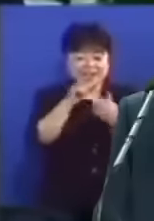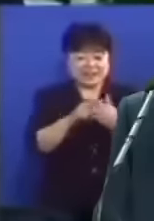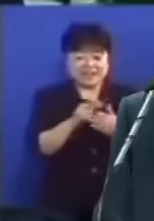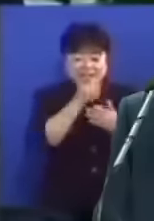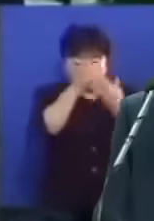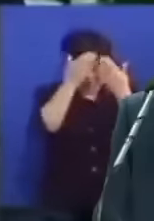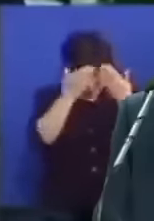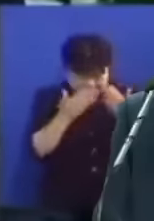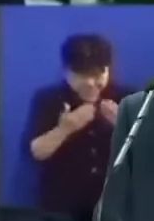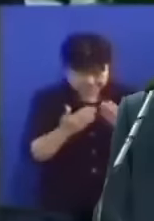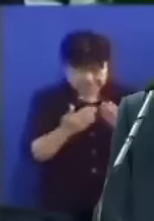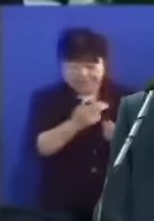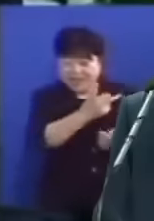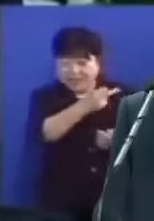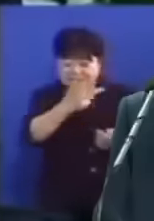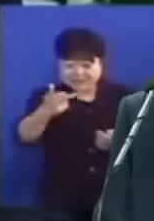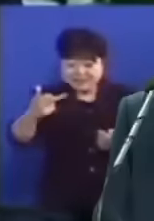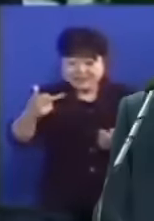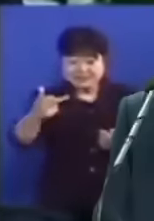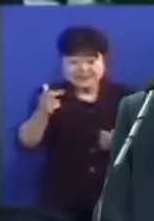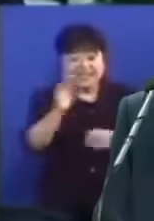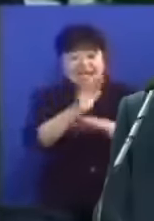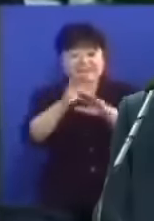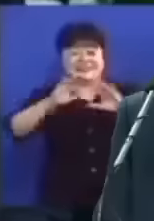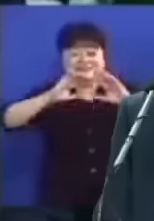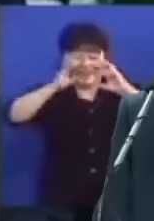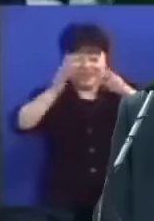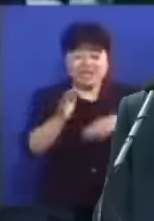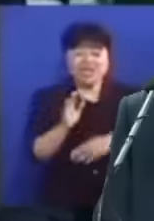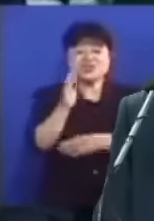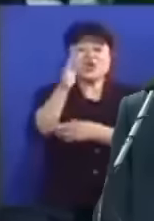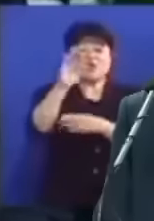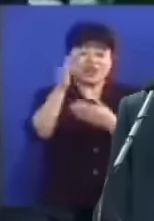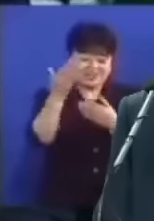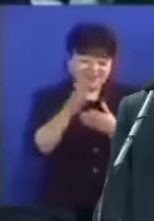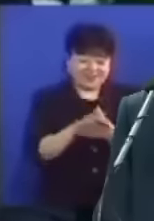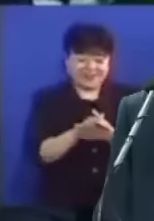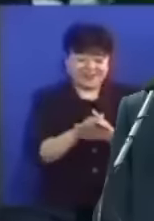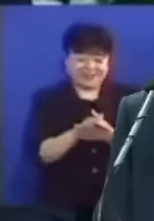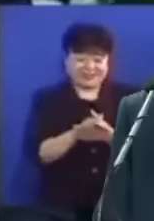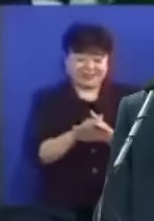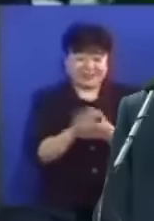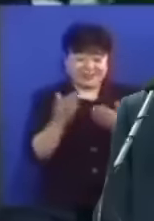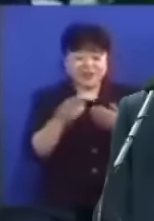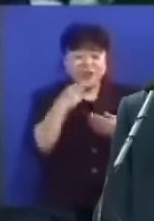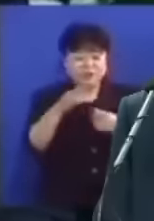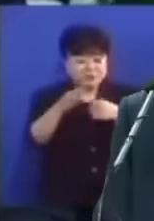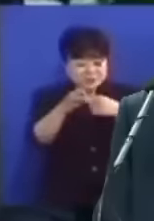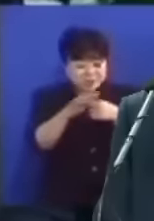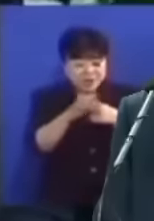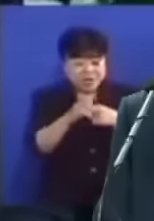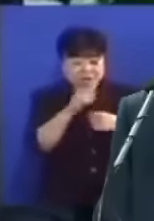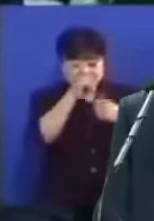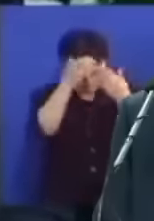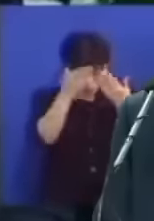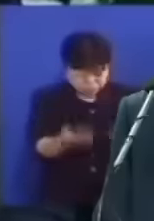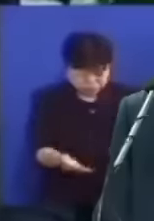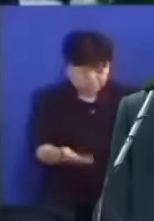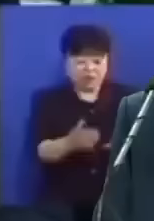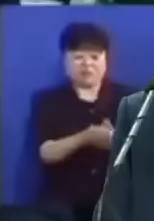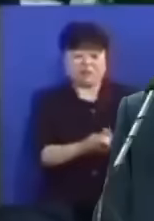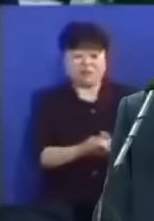감옥에 갇힌 것이 큰 하늘나라의 영광이 되지 않습니까? 그 일이 없었으면 감옥 문이